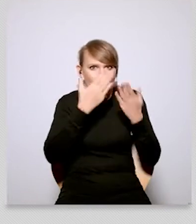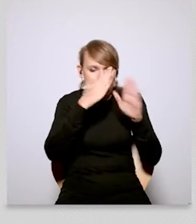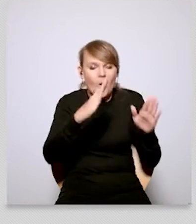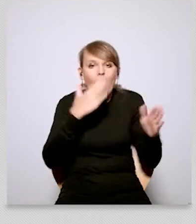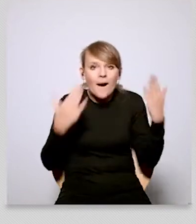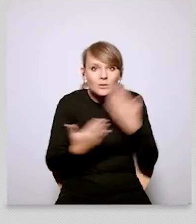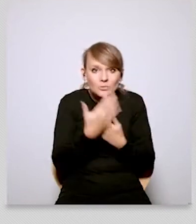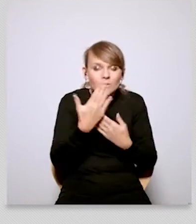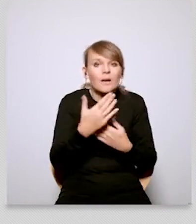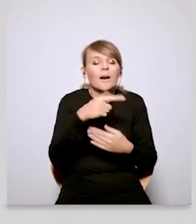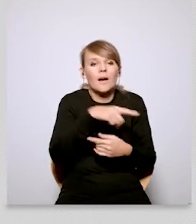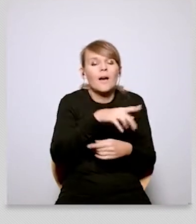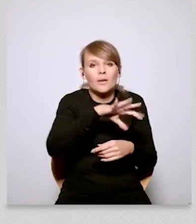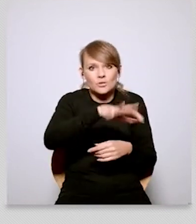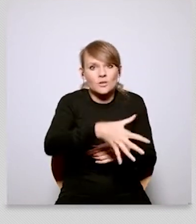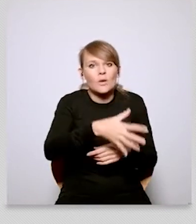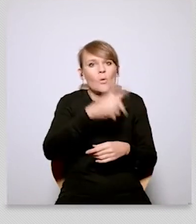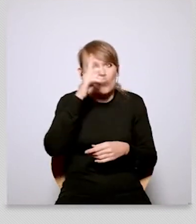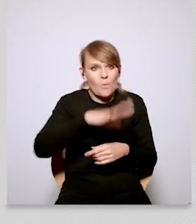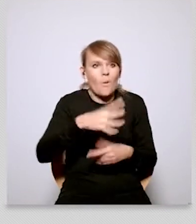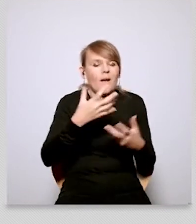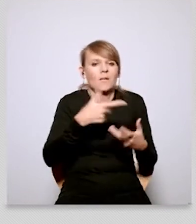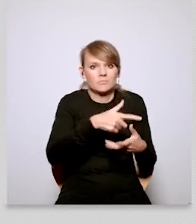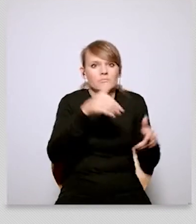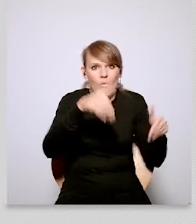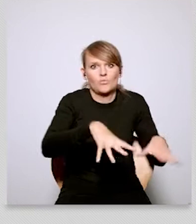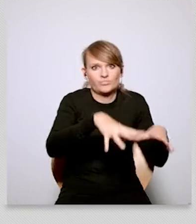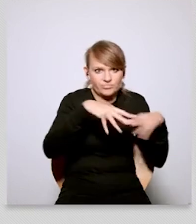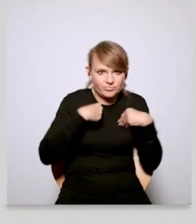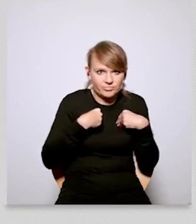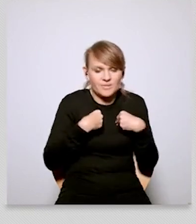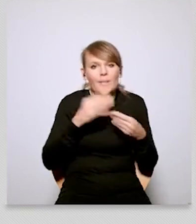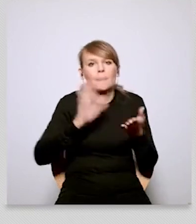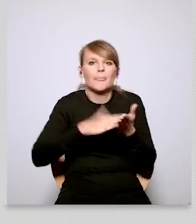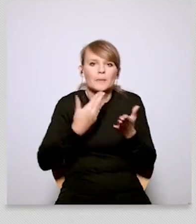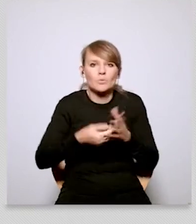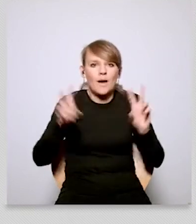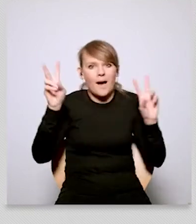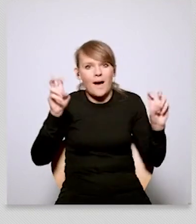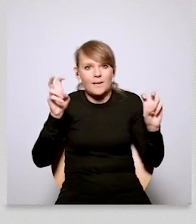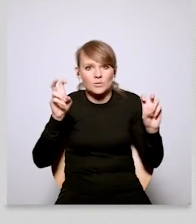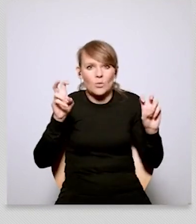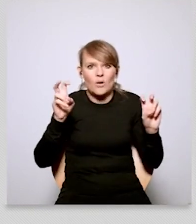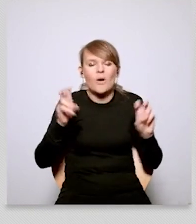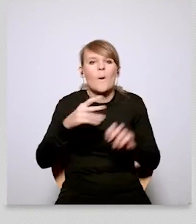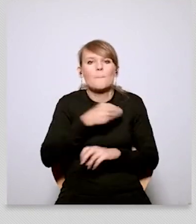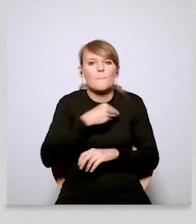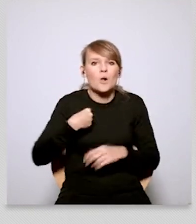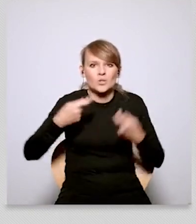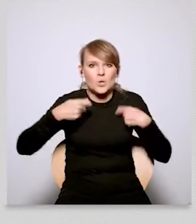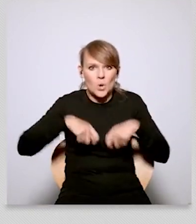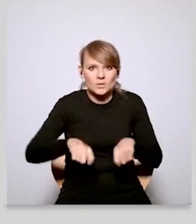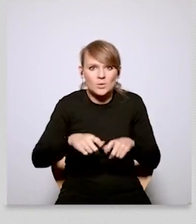bardzo na nie podatne i jednym z takich postulatów, z takich haseł, to jest to dotyczące tego, że polscy rolnicy